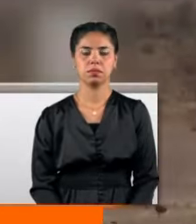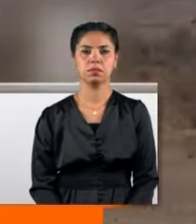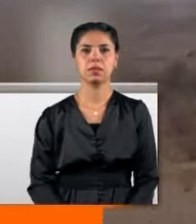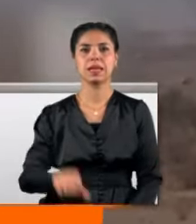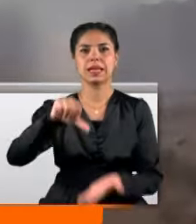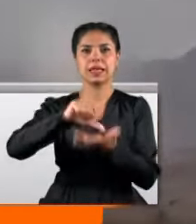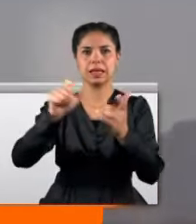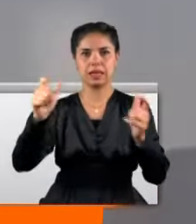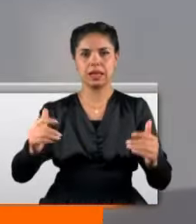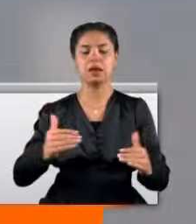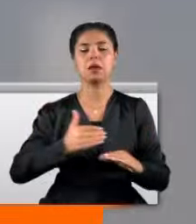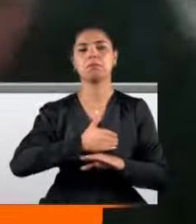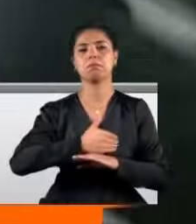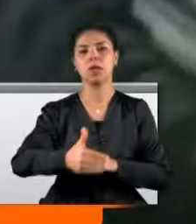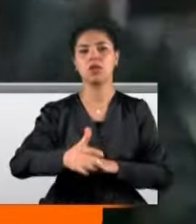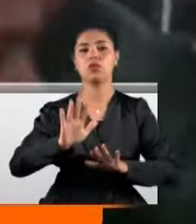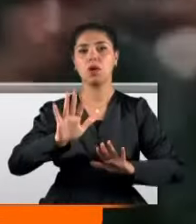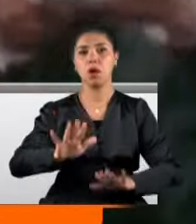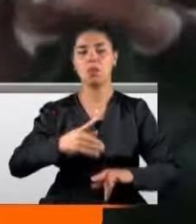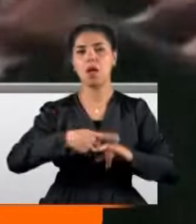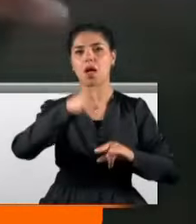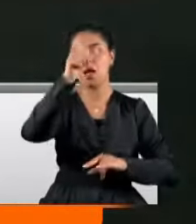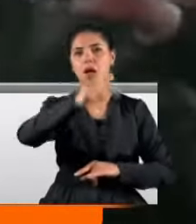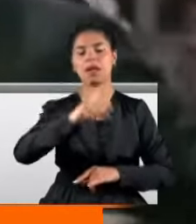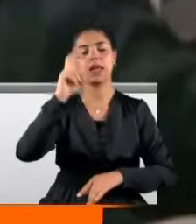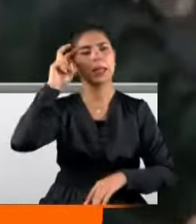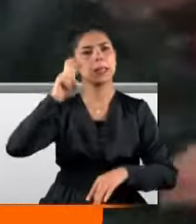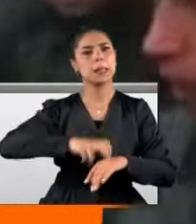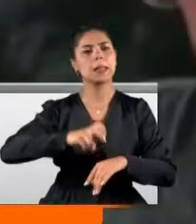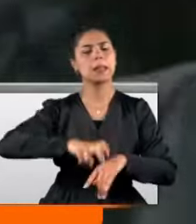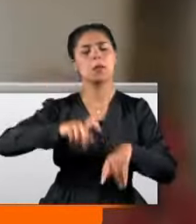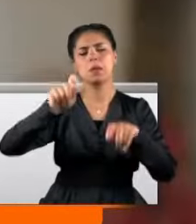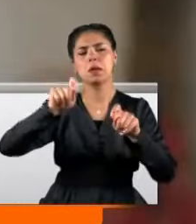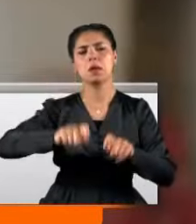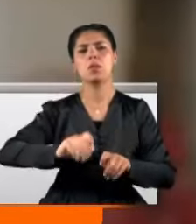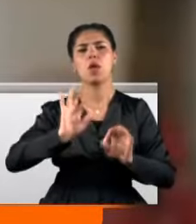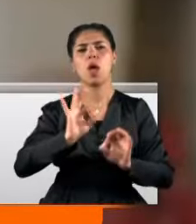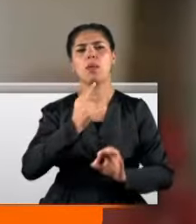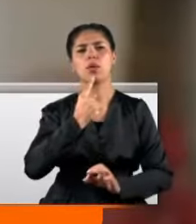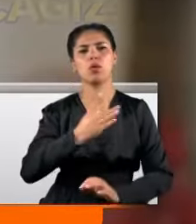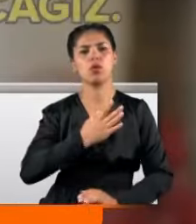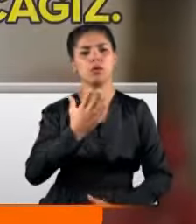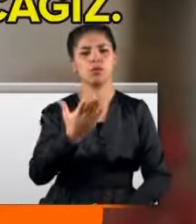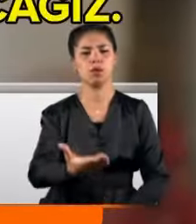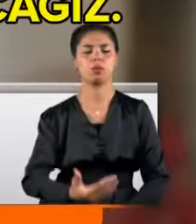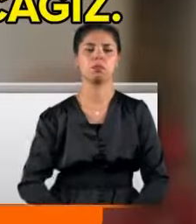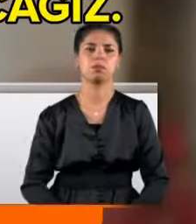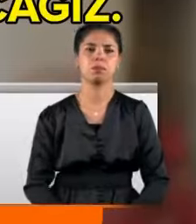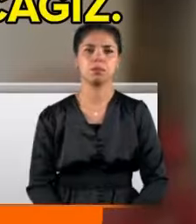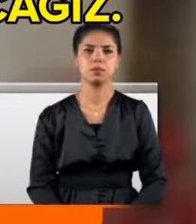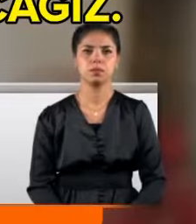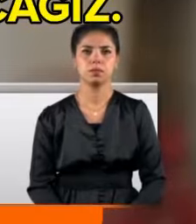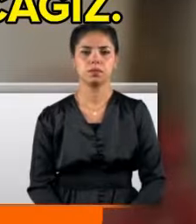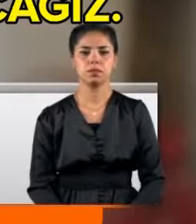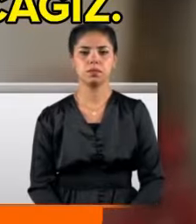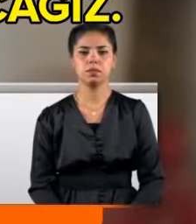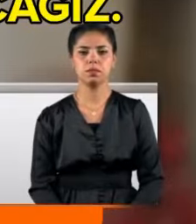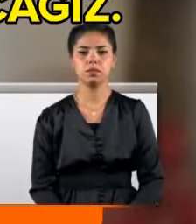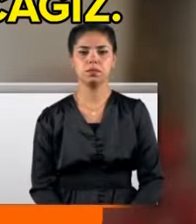İran geciktirse de Haniye'nin intikamını alacağı söyleminden geri adım atmıyor. Yahya Sinwar'ı bulacağız,